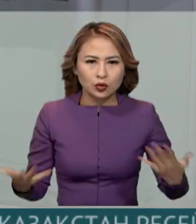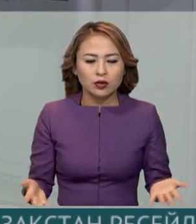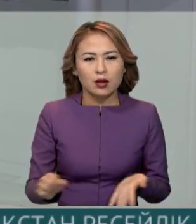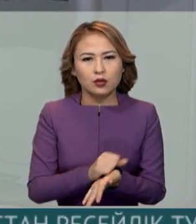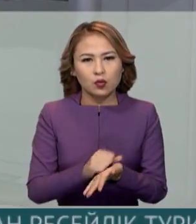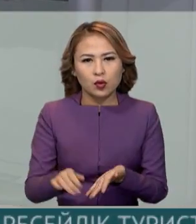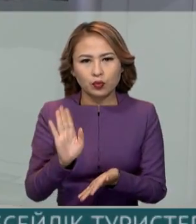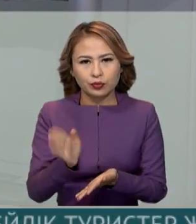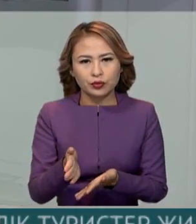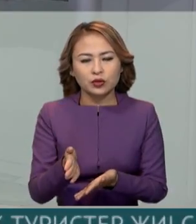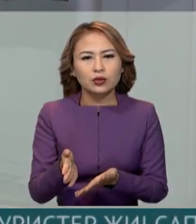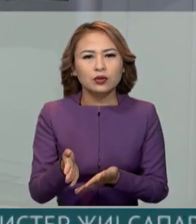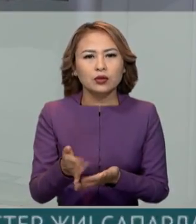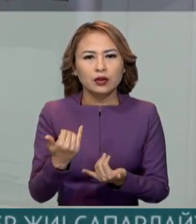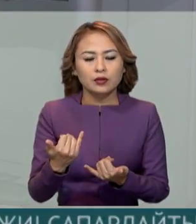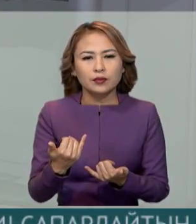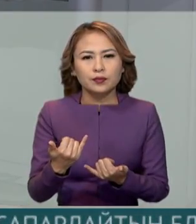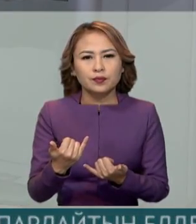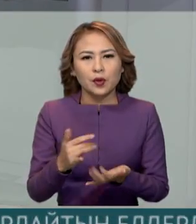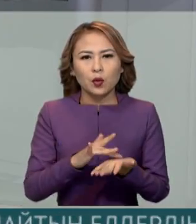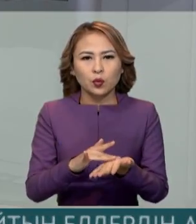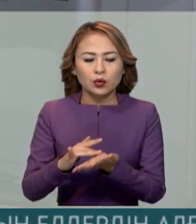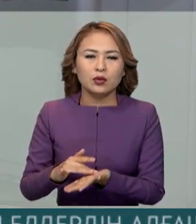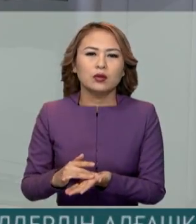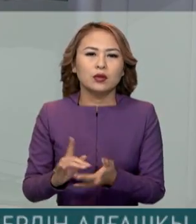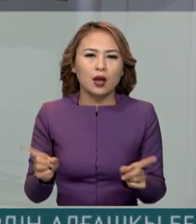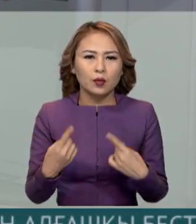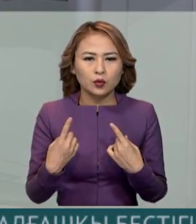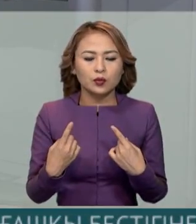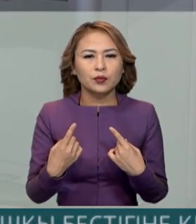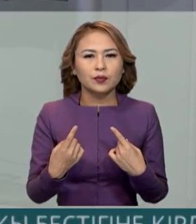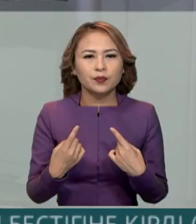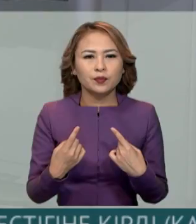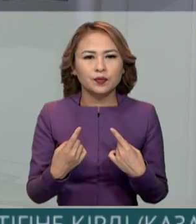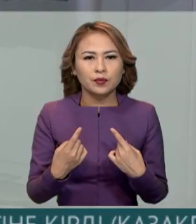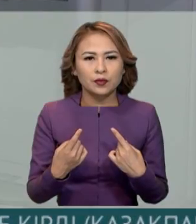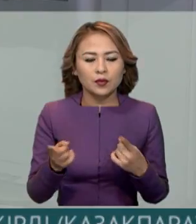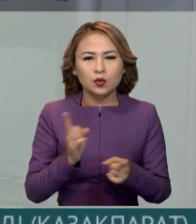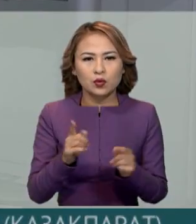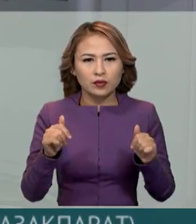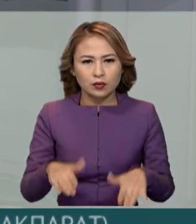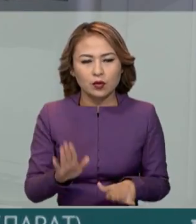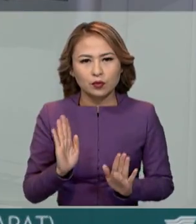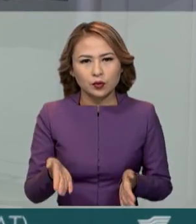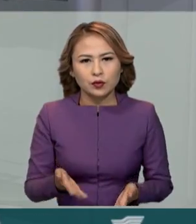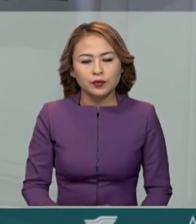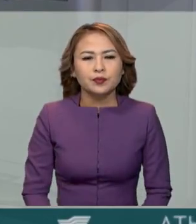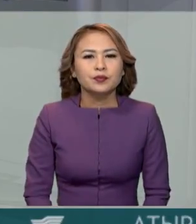құжат болмақшы. Бұл жерде біз туризмді дамытуды кешенді шараларын қарастырып